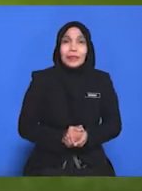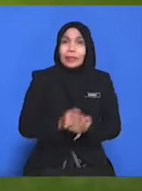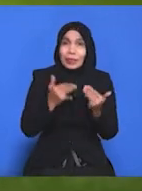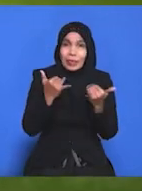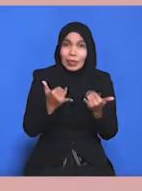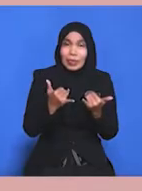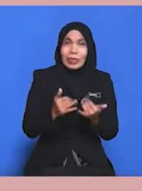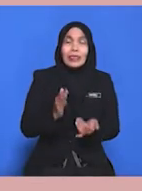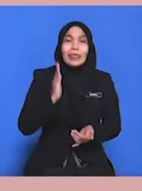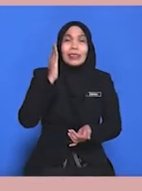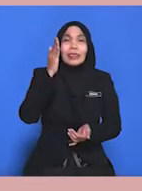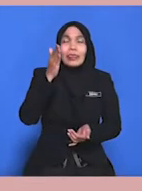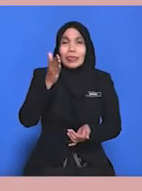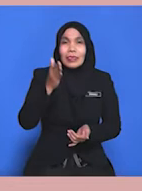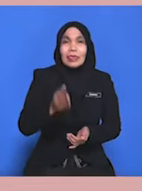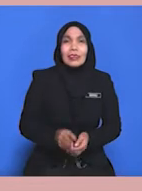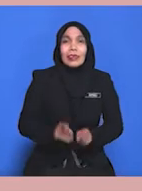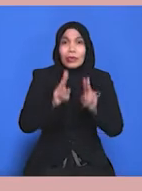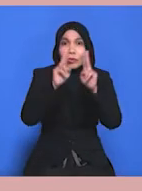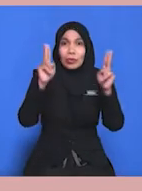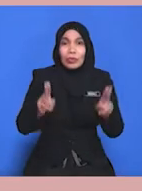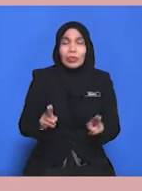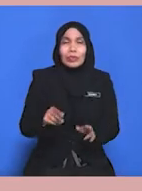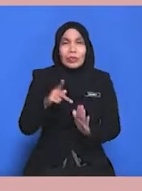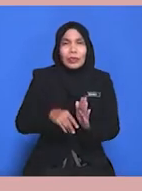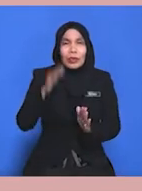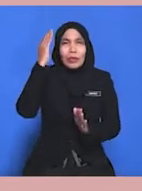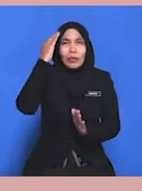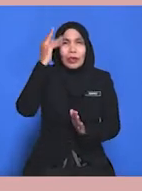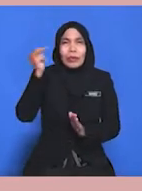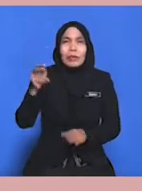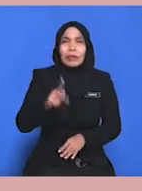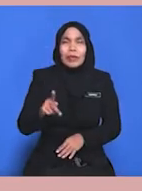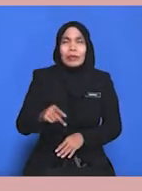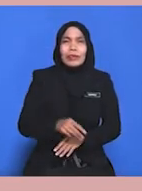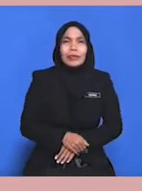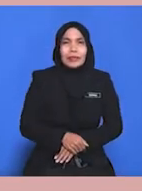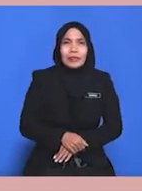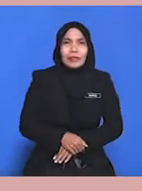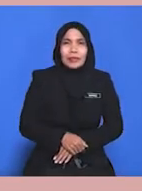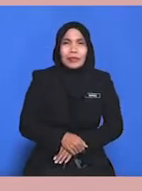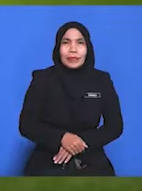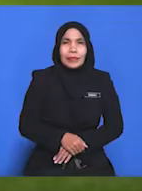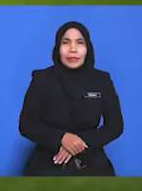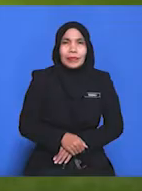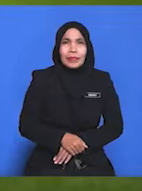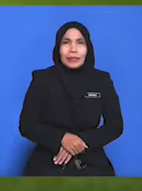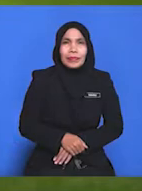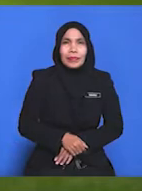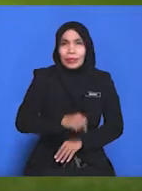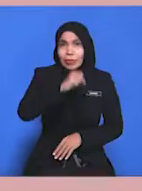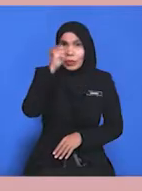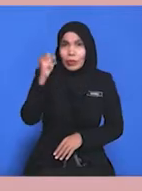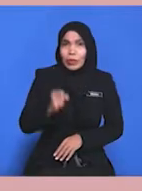Sekarang, kita akan uji kefahaman pelajar-pelajar berkenaan tajuk yang telah kita pelajari.